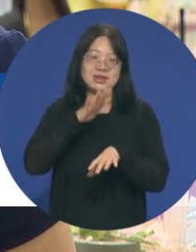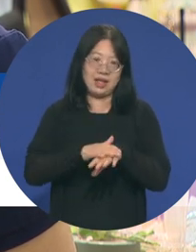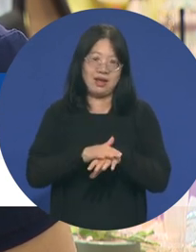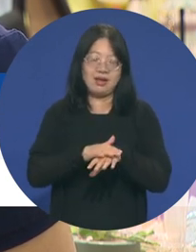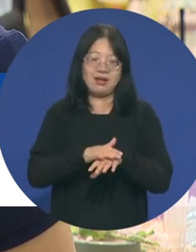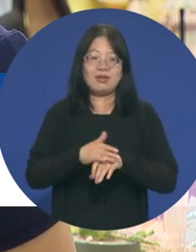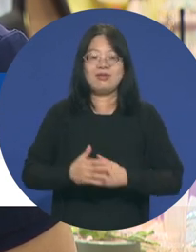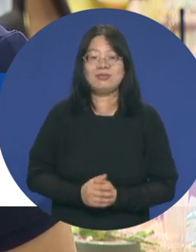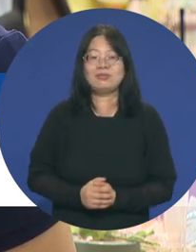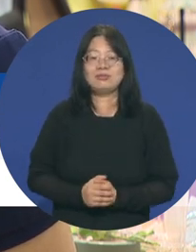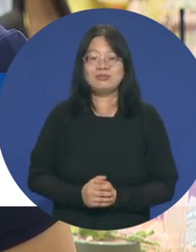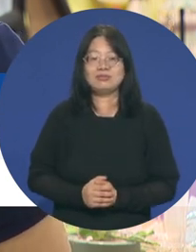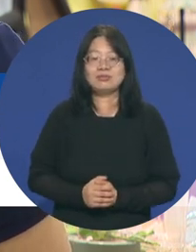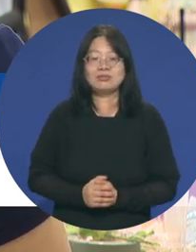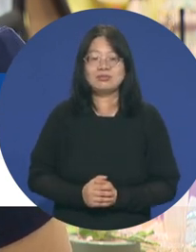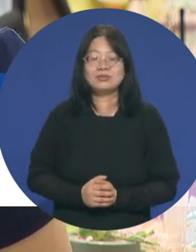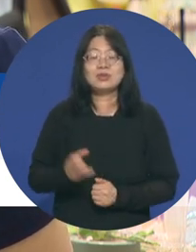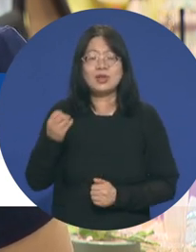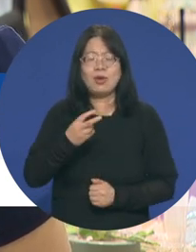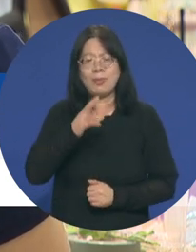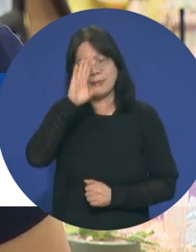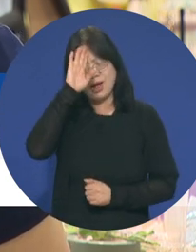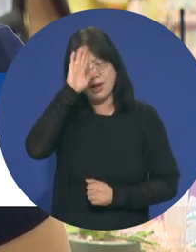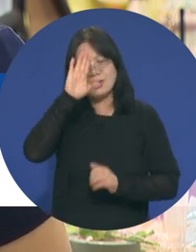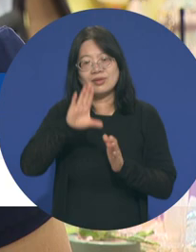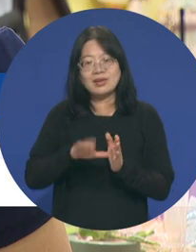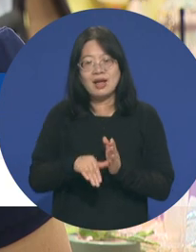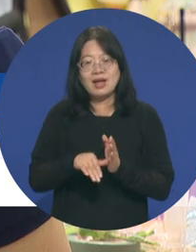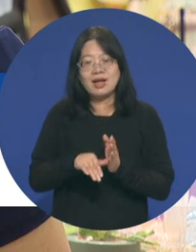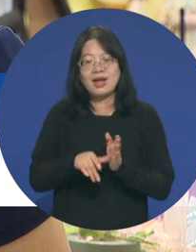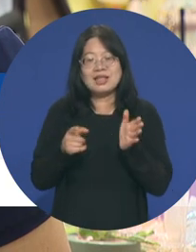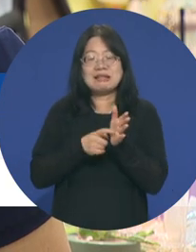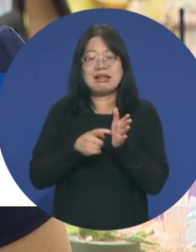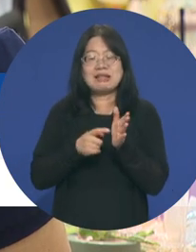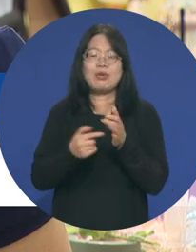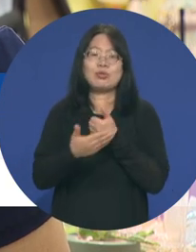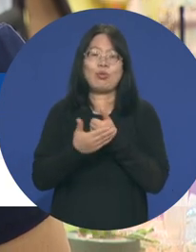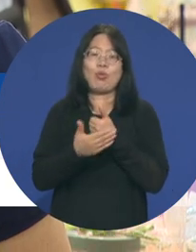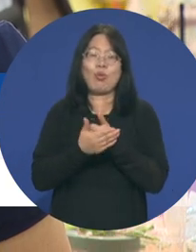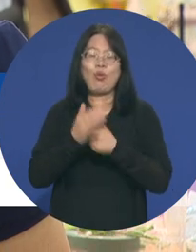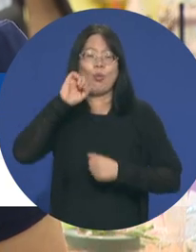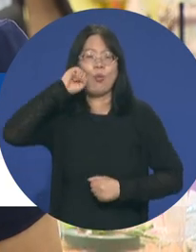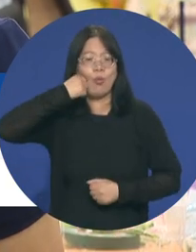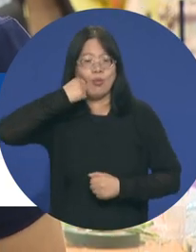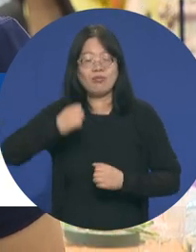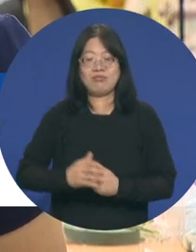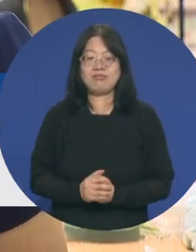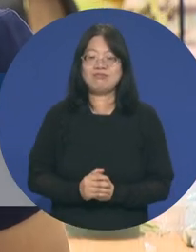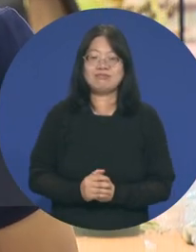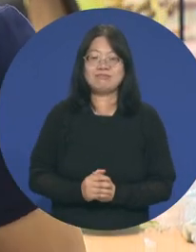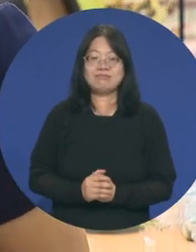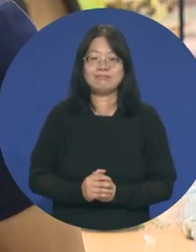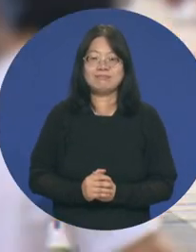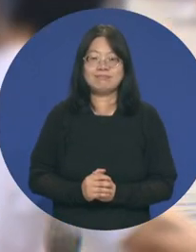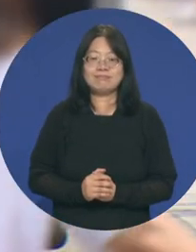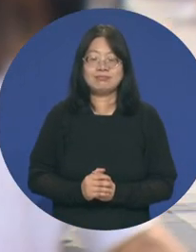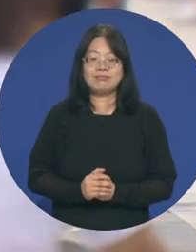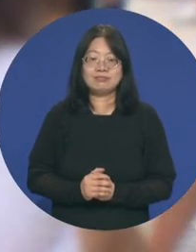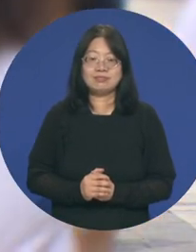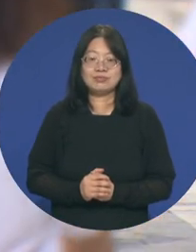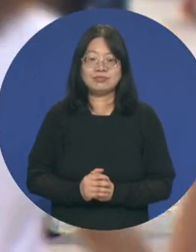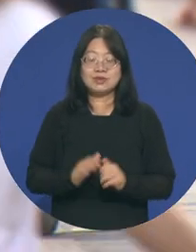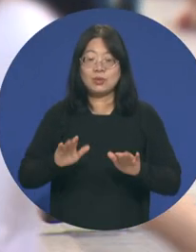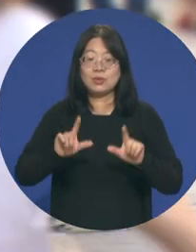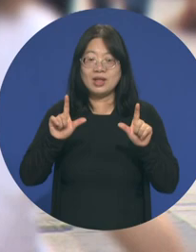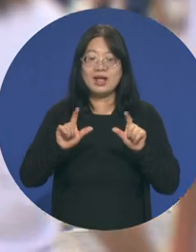먹게 되는 습관이 생기는 거죠. 그리고 이제 아팠을 때 좀 SOS 약간 그런 부분이.